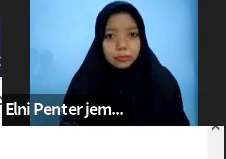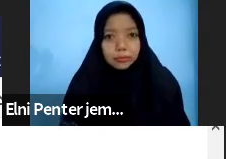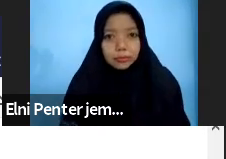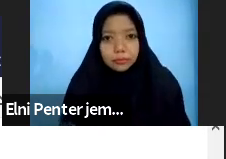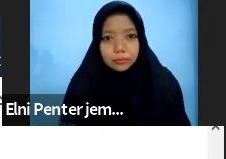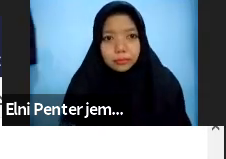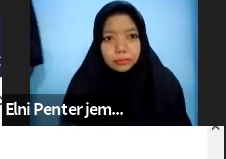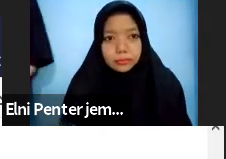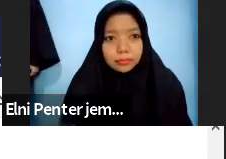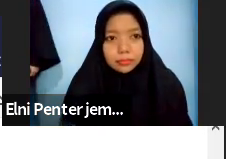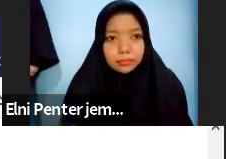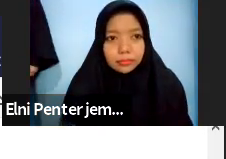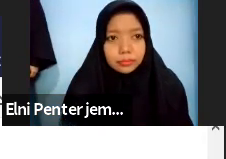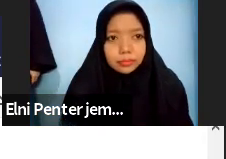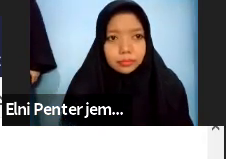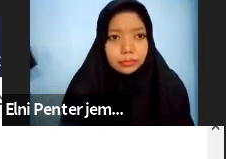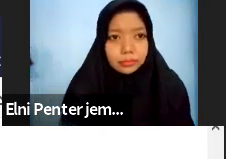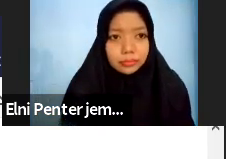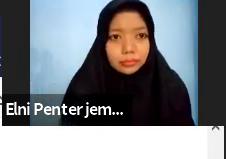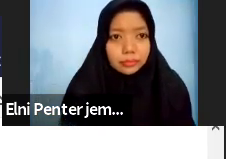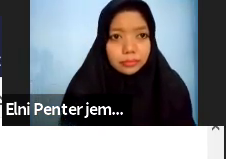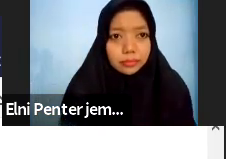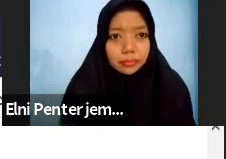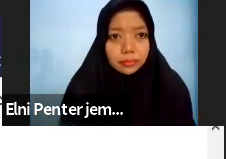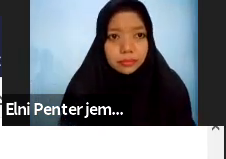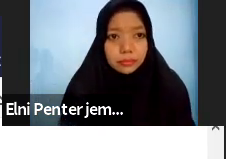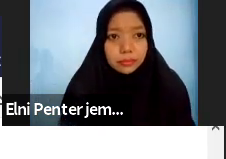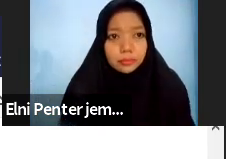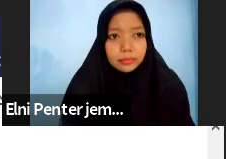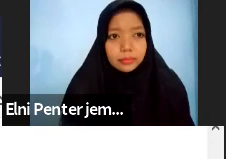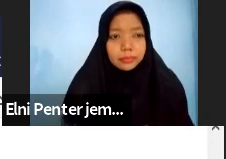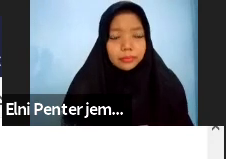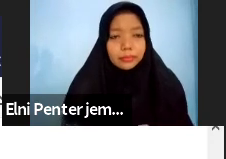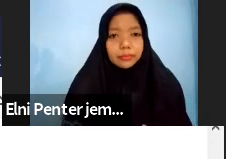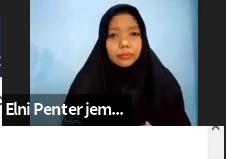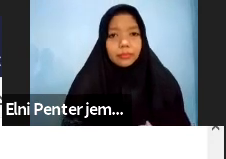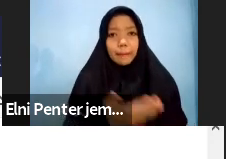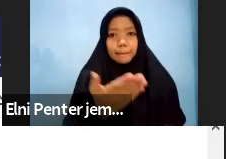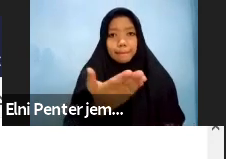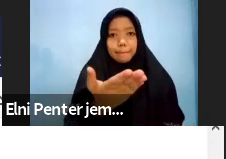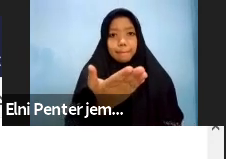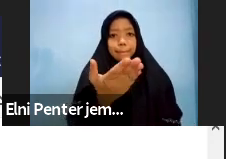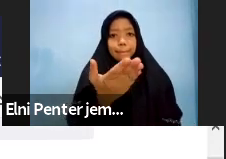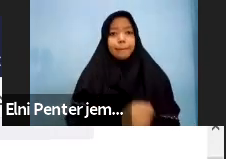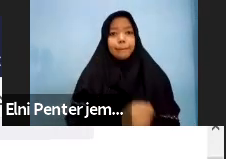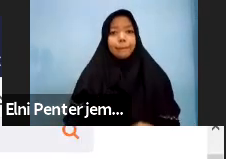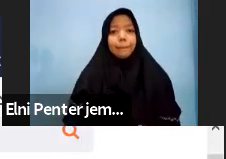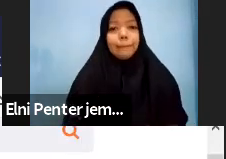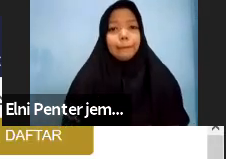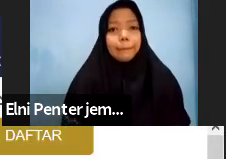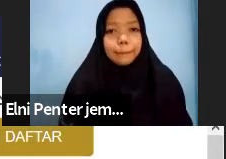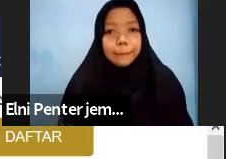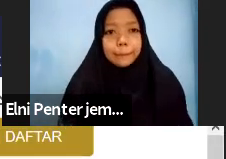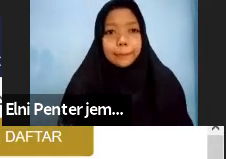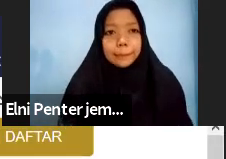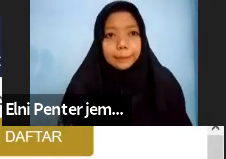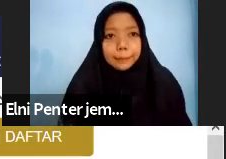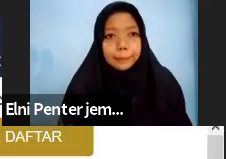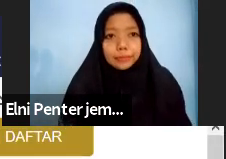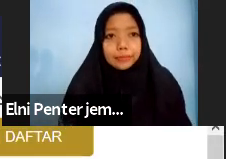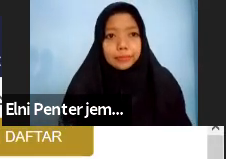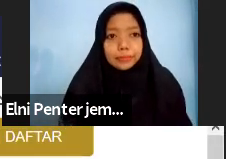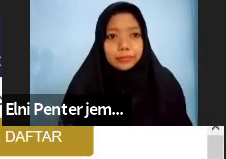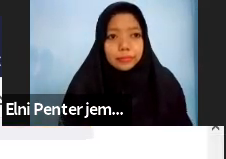kompetensinya apa indikatornya apa sasarannya Siapa ini sudah bisa Bapak Ibu lihat di sini lalu